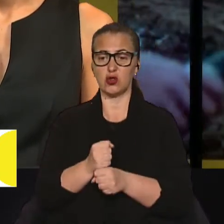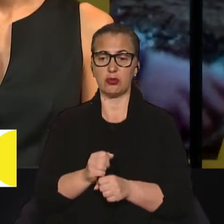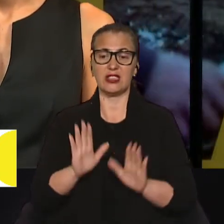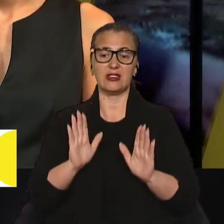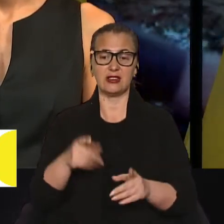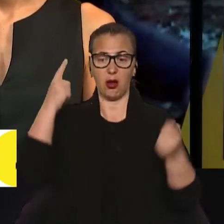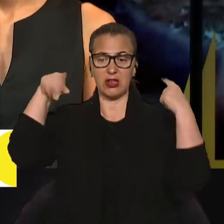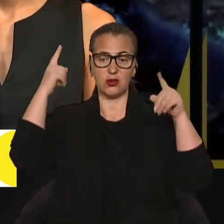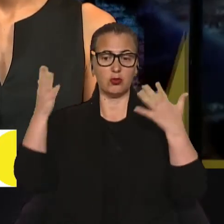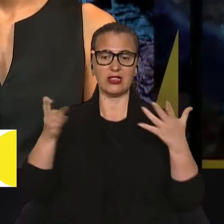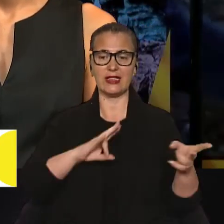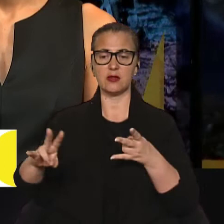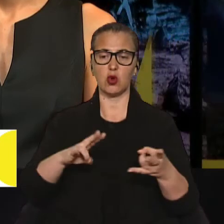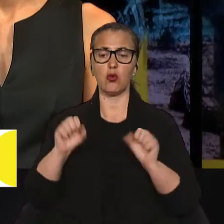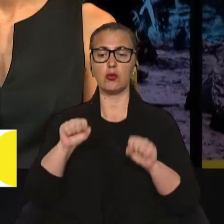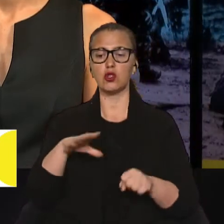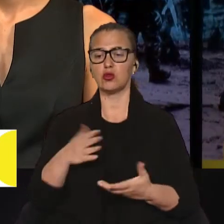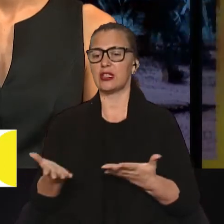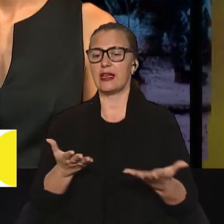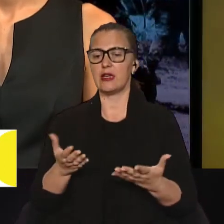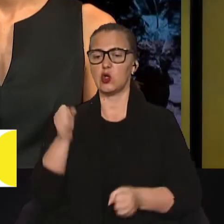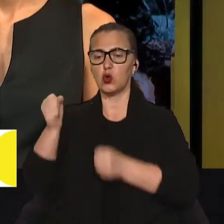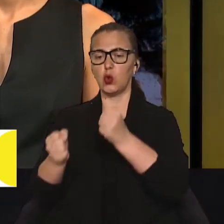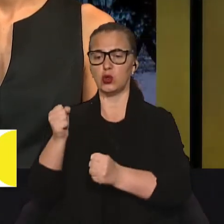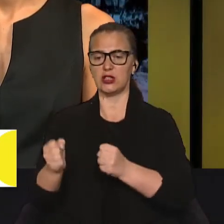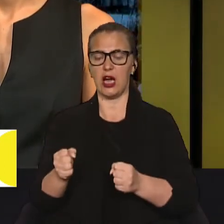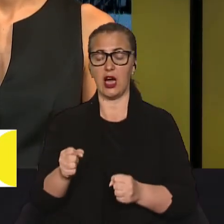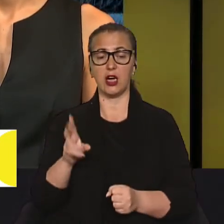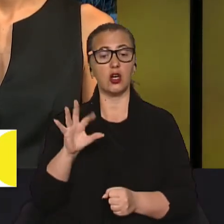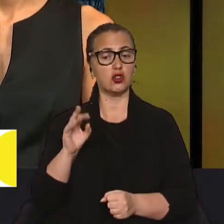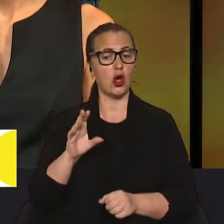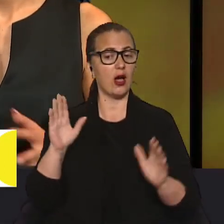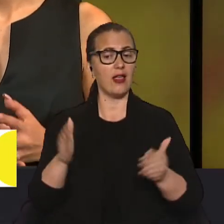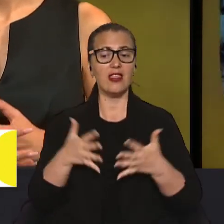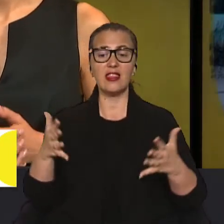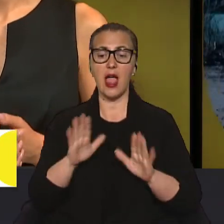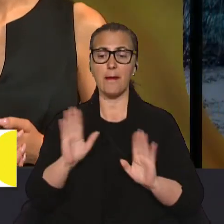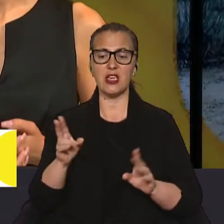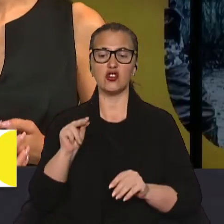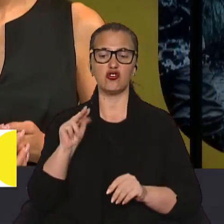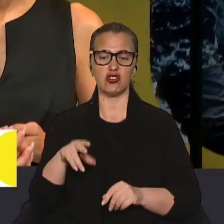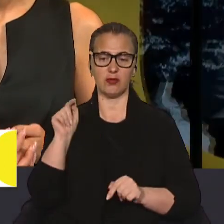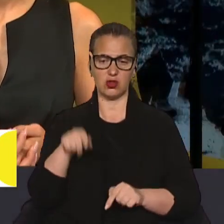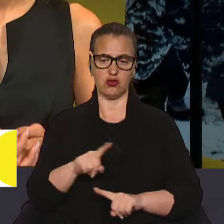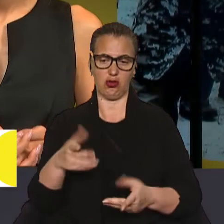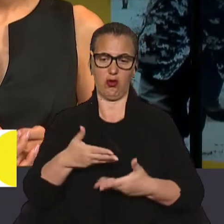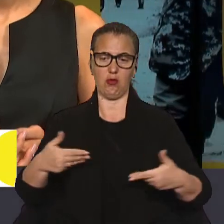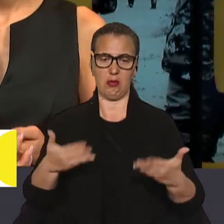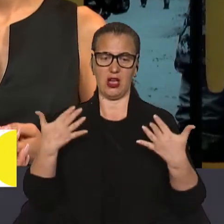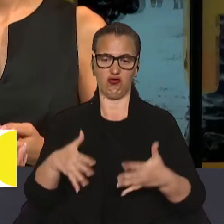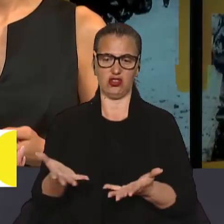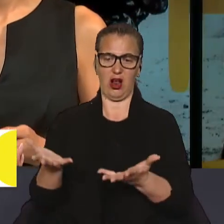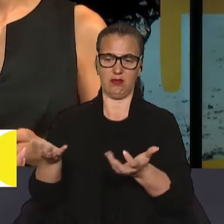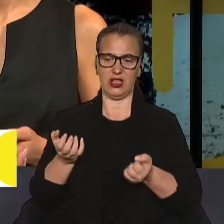быть какие-то удары, но не более чем те, которые мы уже, в принципе, за все это время